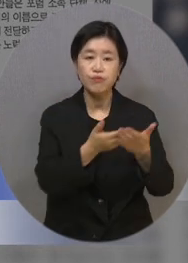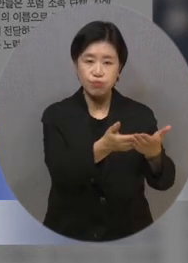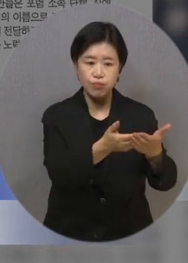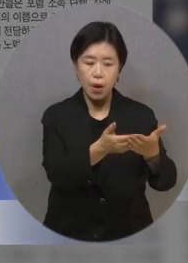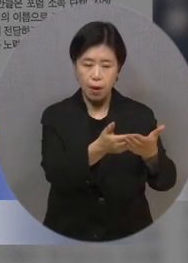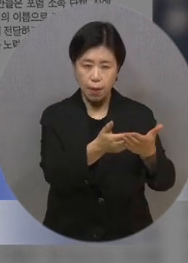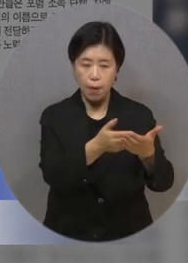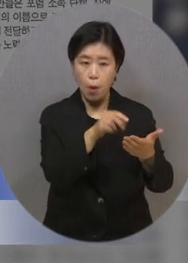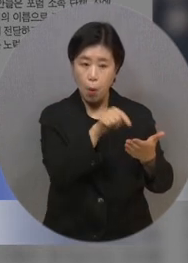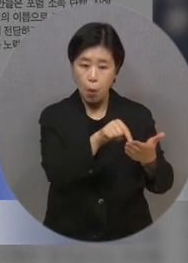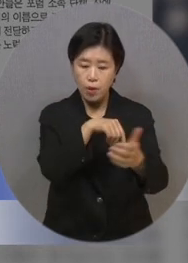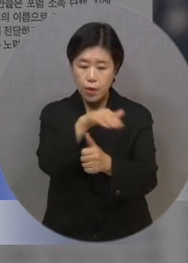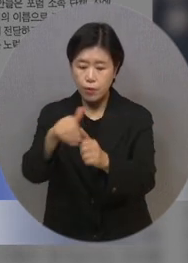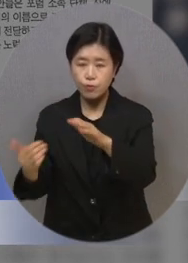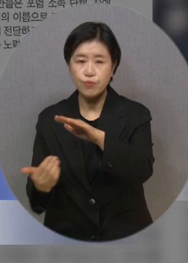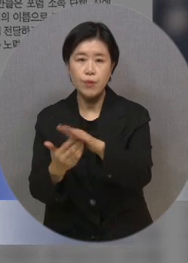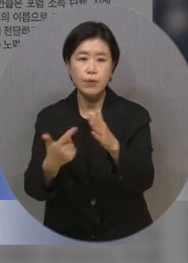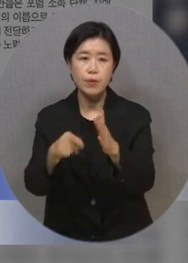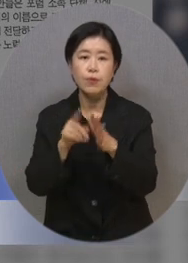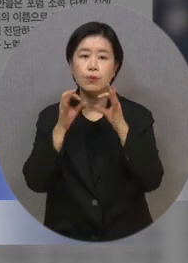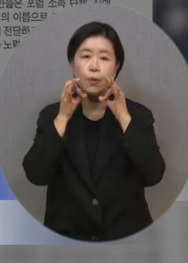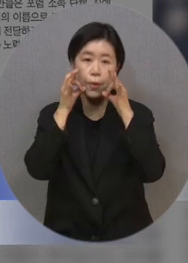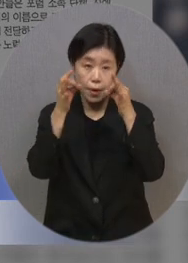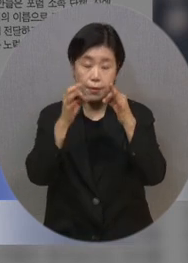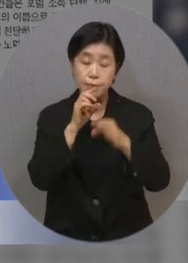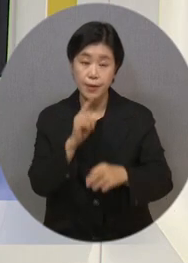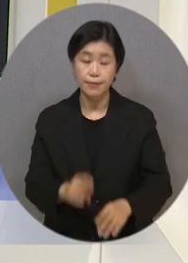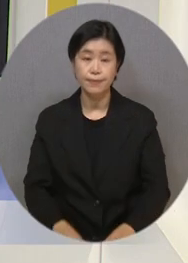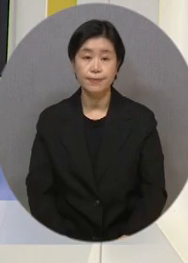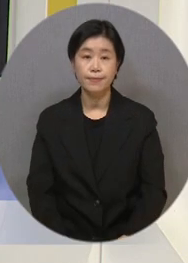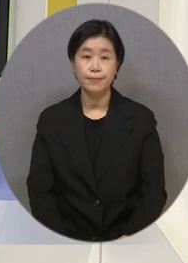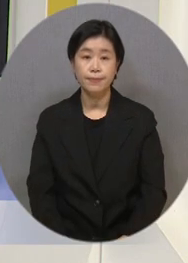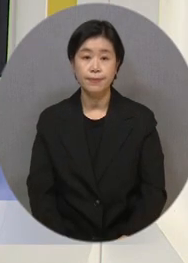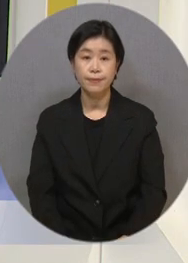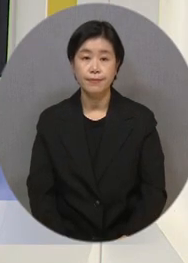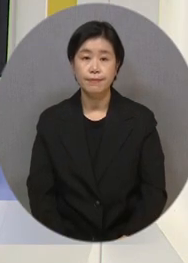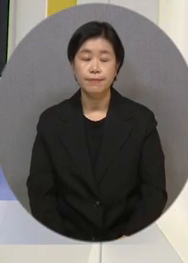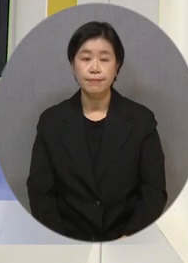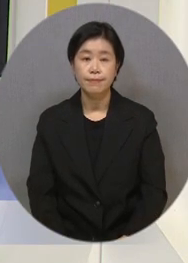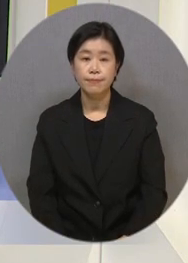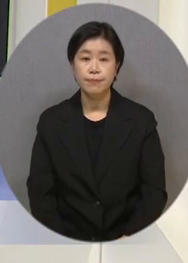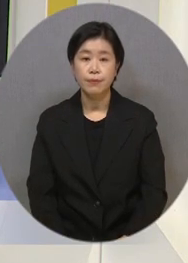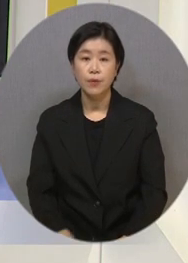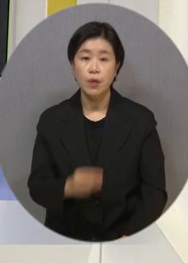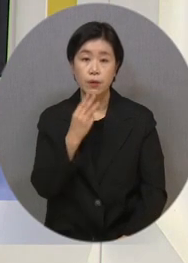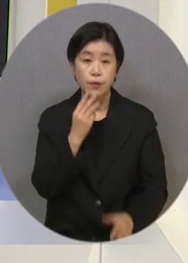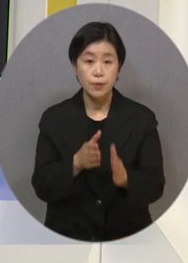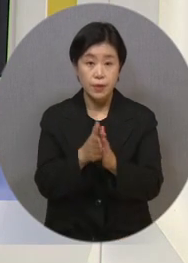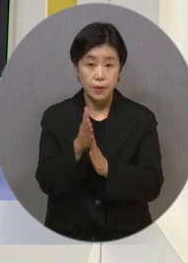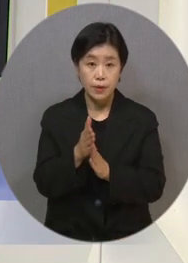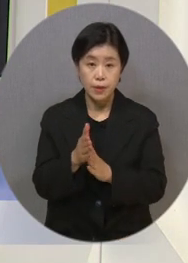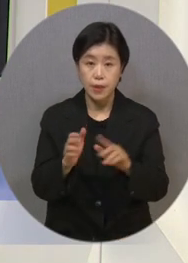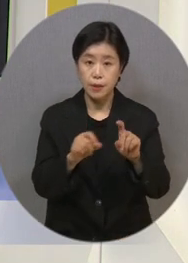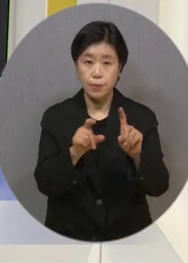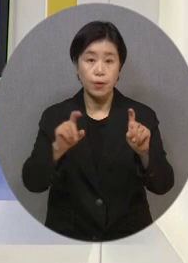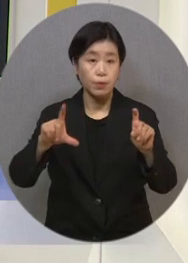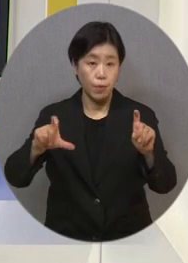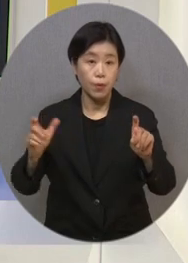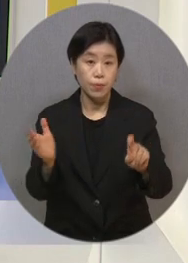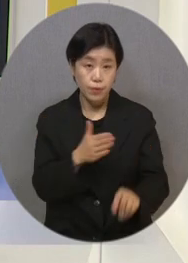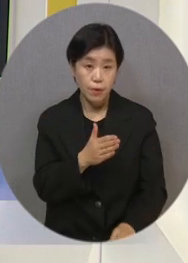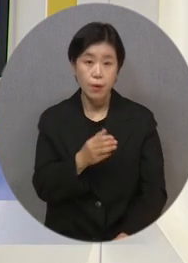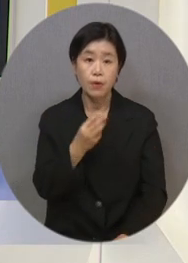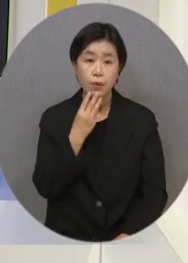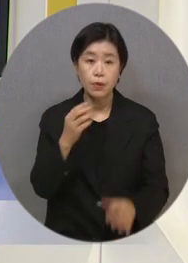수 있도록 노력하겠다고 밝혔습니다 사면 기사입니다 서울시가 지난 15일부터